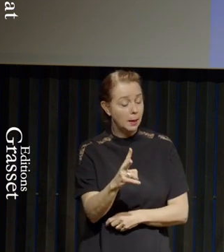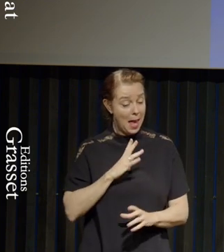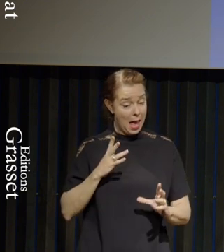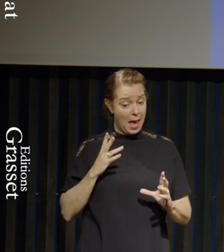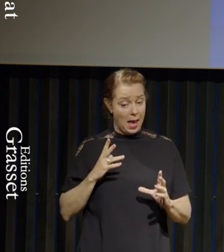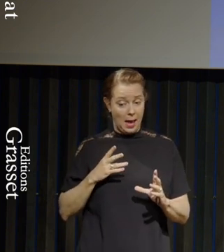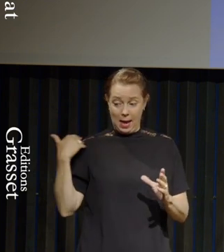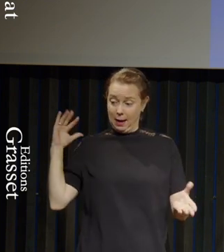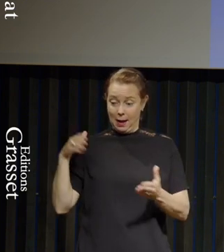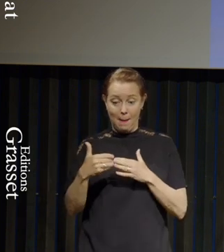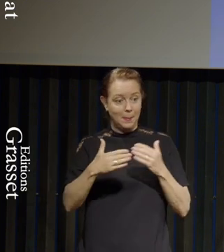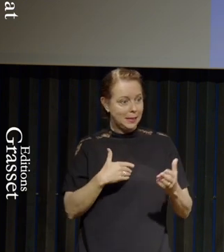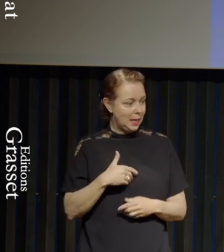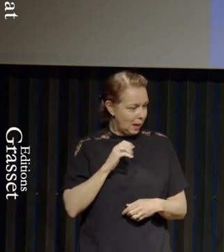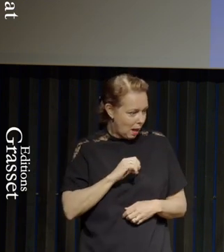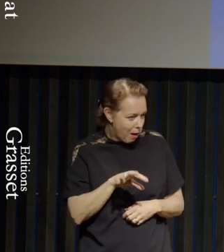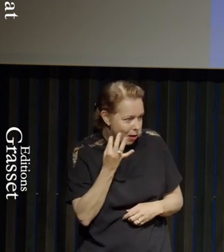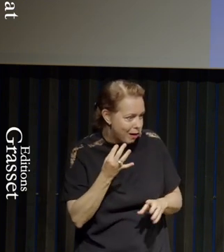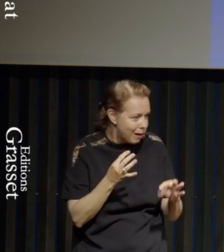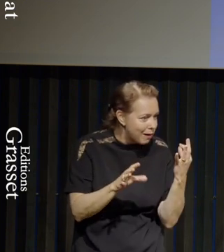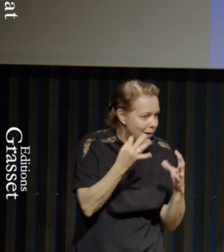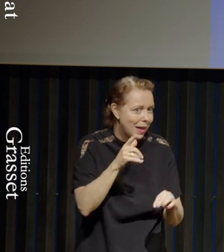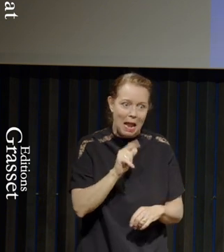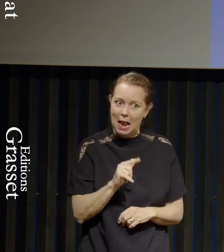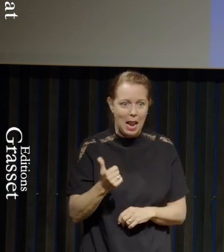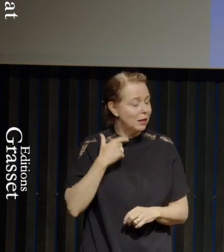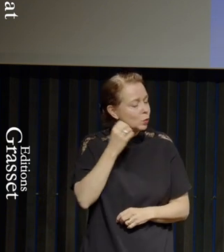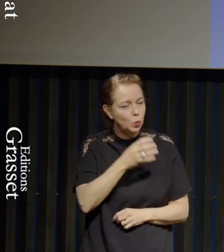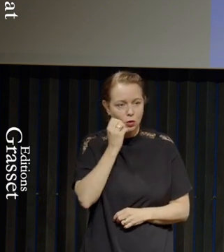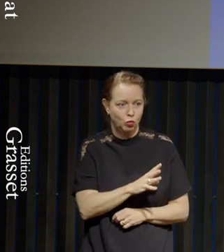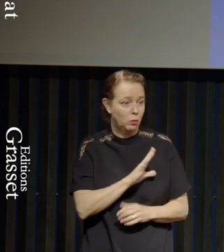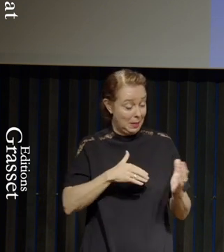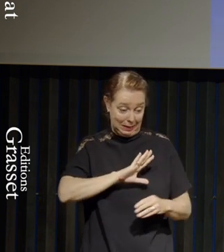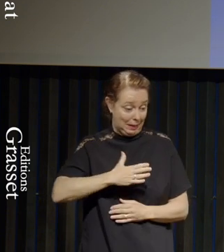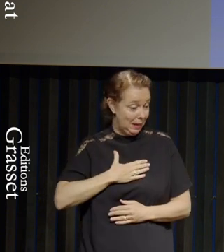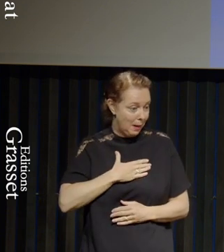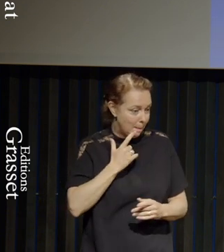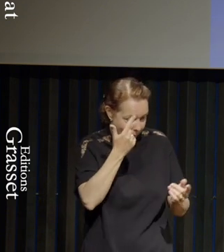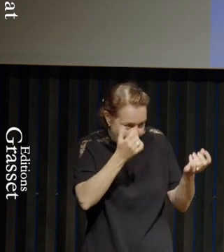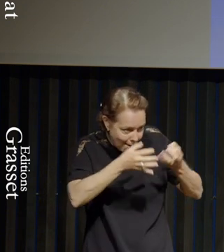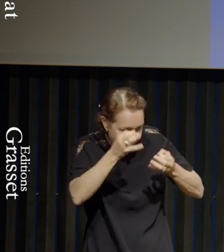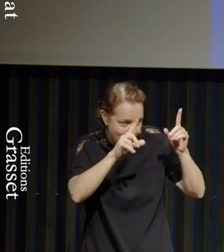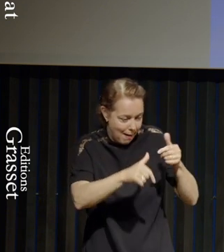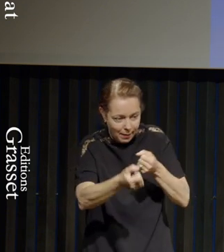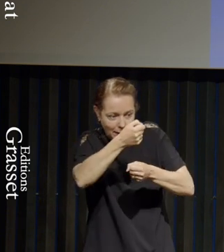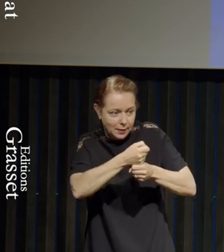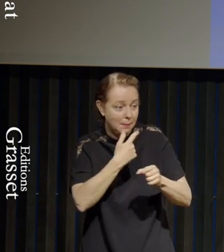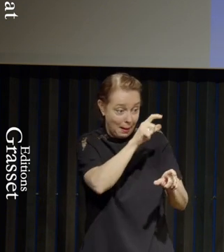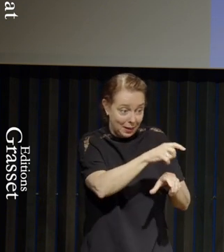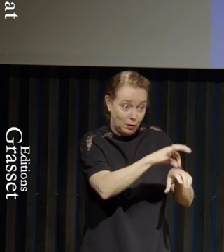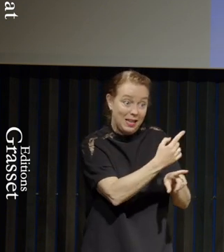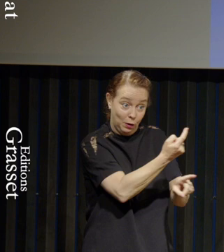psychiatre sans une trouvaille, sans une pépite, sans quelque chose qui, de fait, est de l'ordre de la créativité de la part de nos